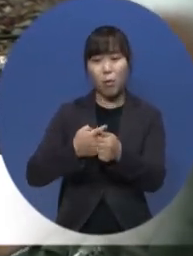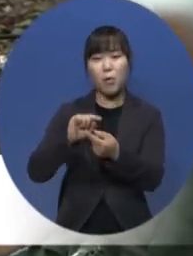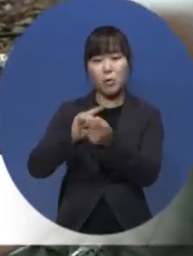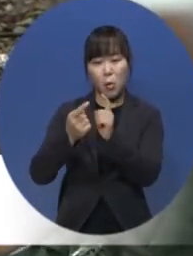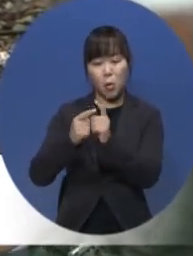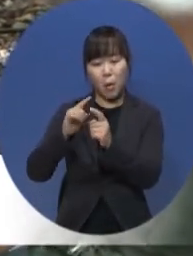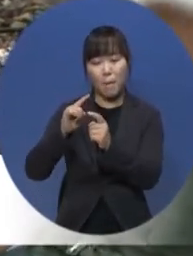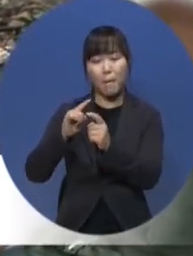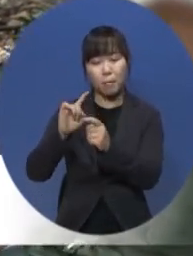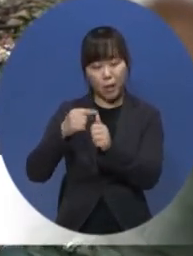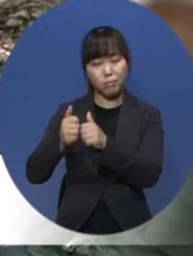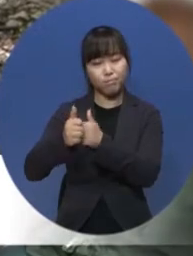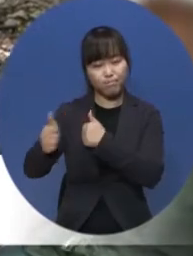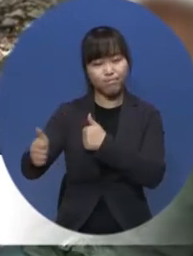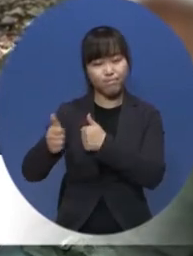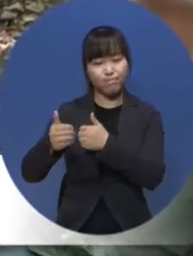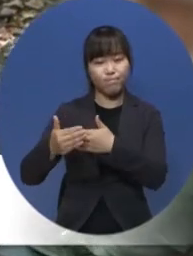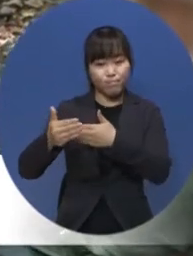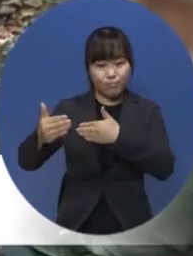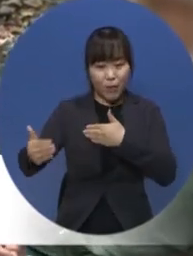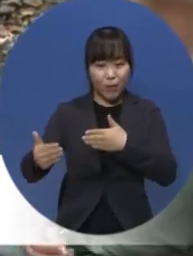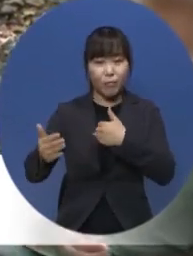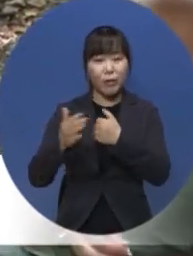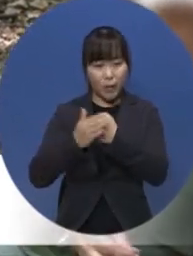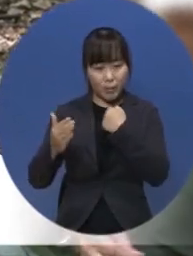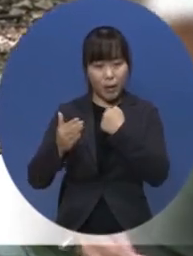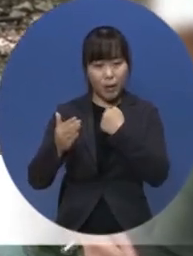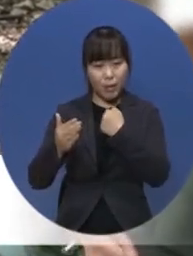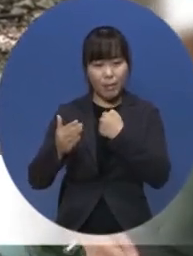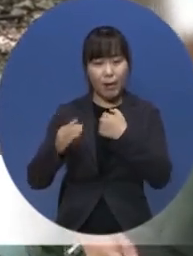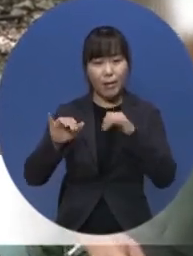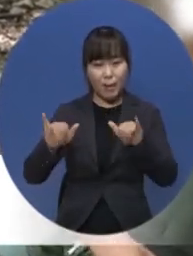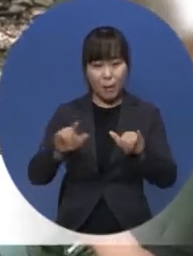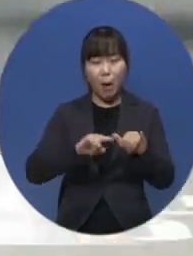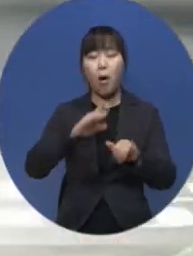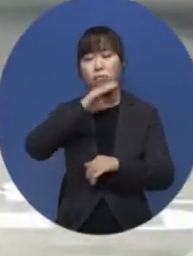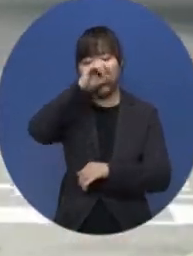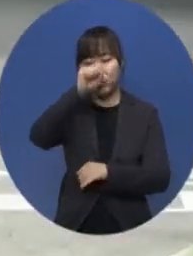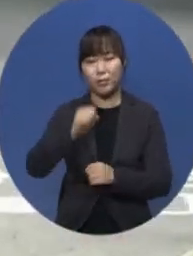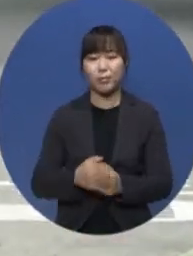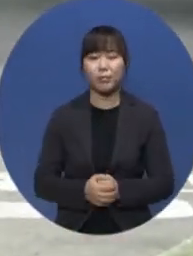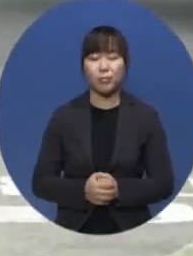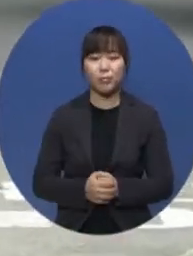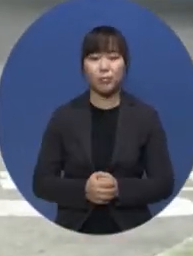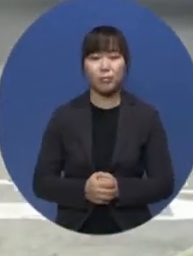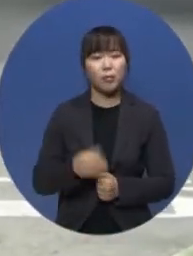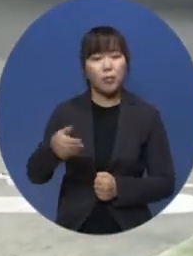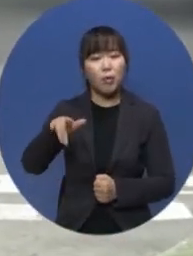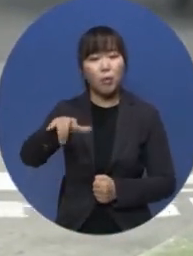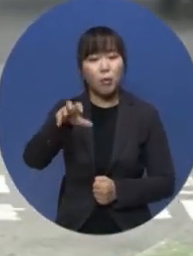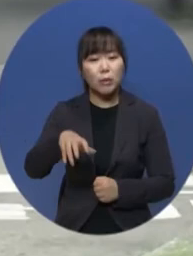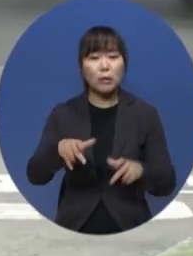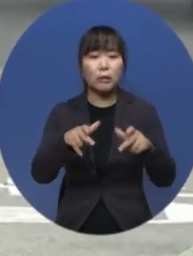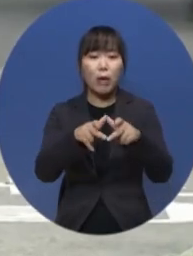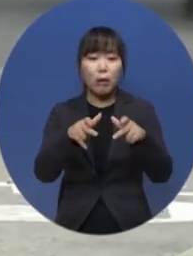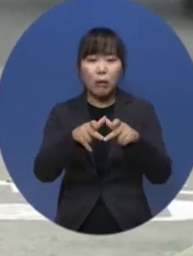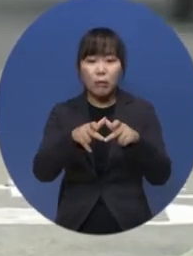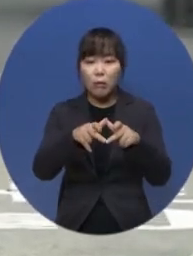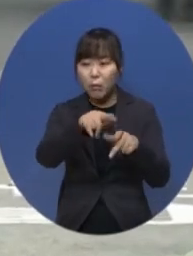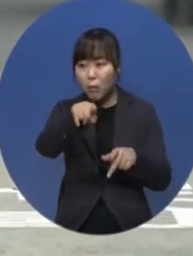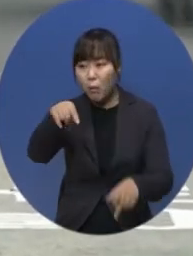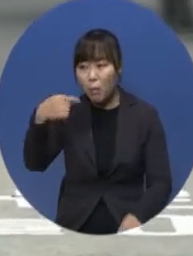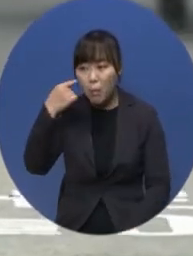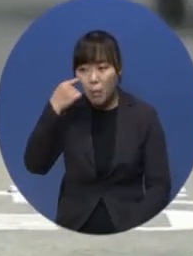서로가 유지가 되고 그래서 여기는 오히려 예방하기에 아주 좋습니다. 하지만 여기에는 장애인들을 찾아볼